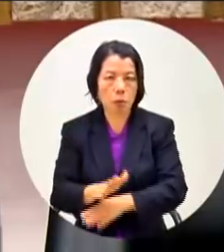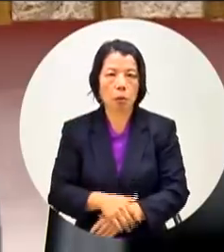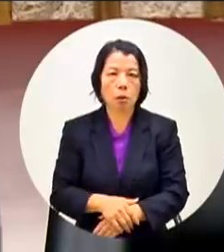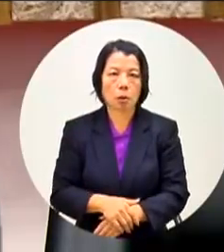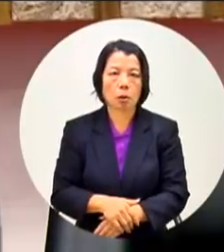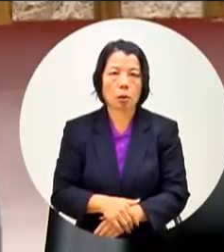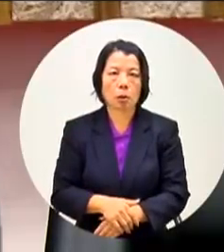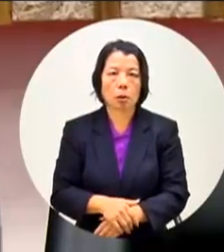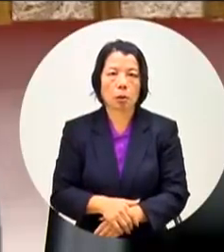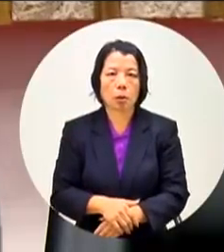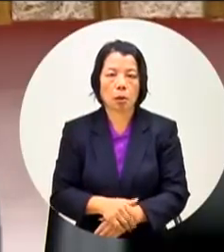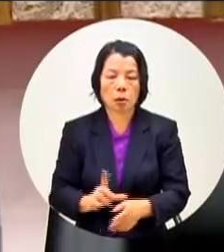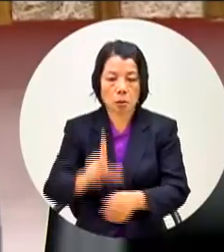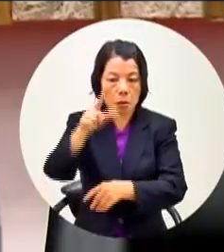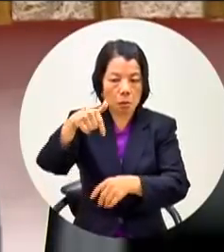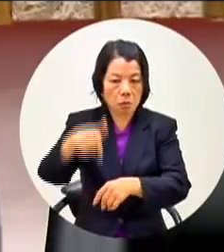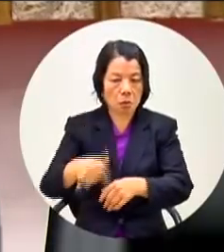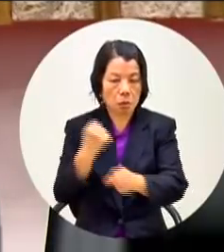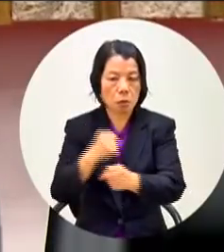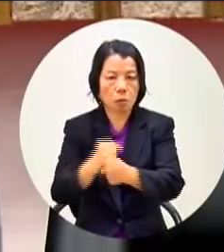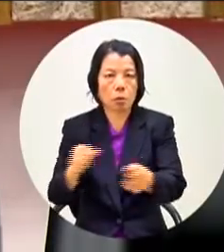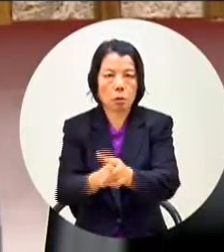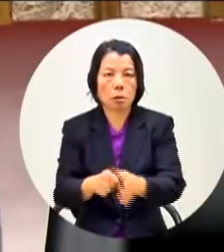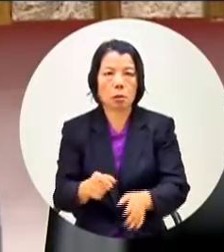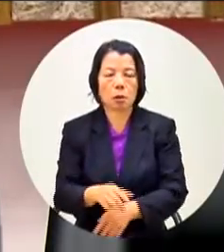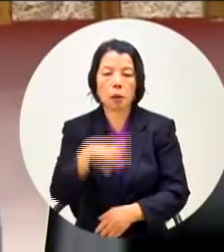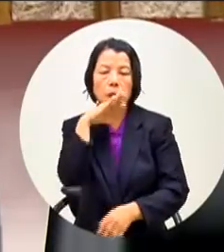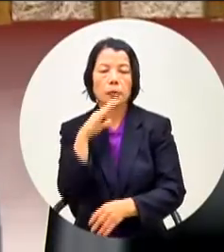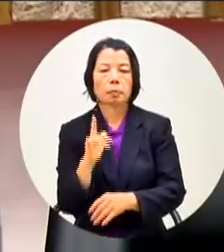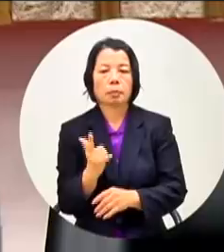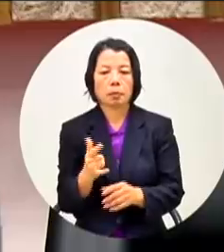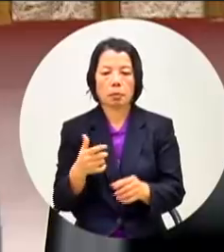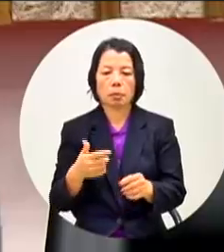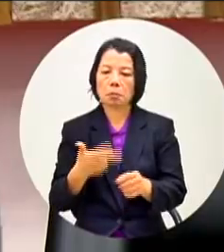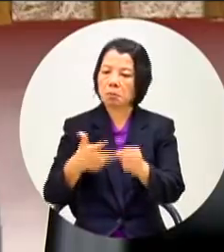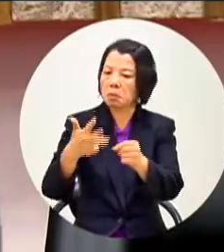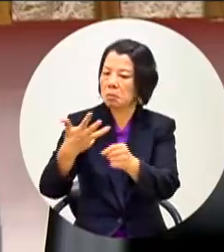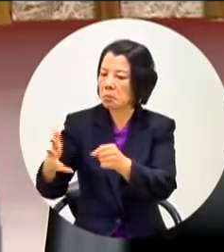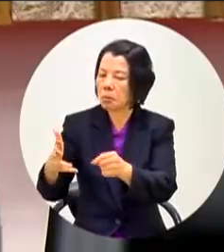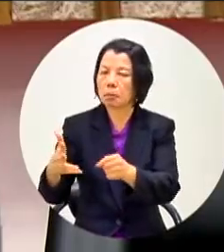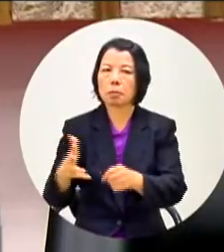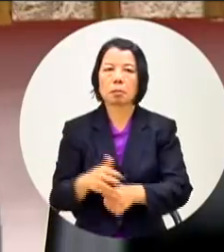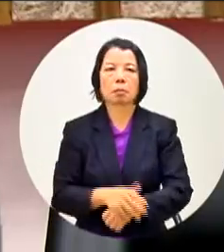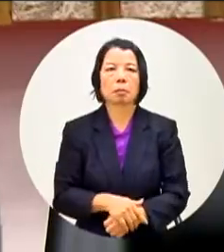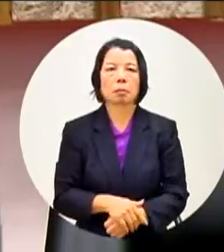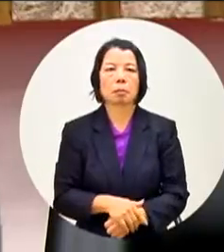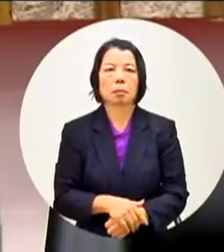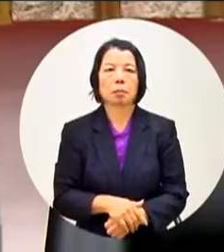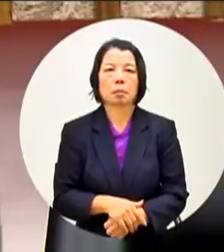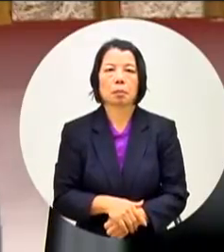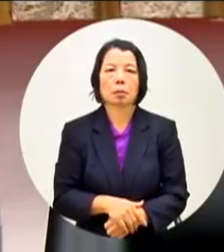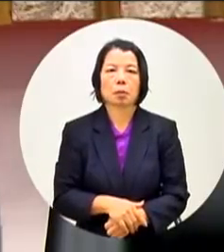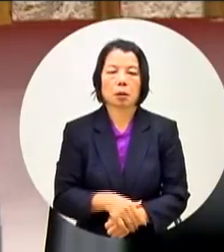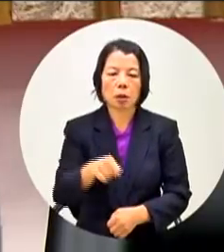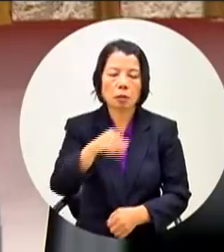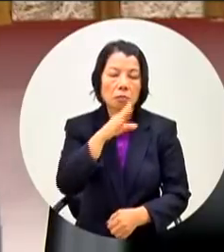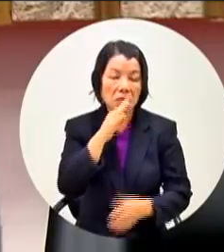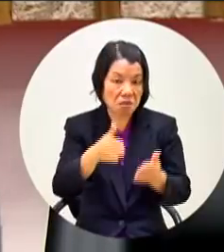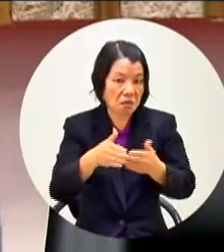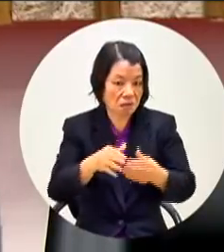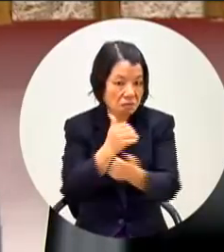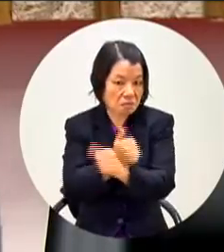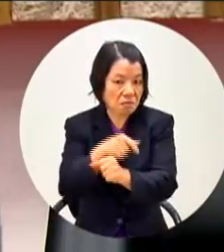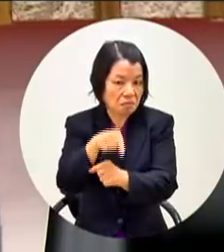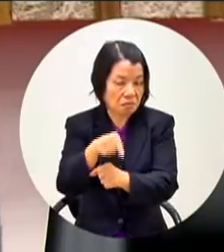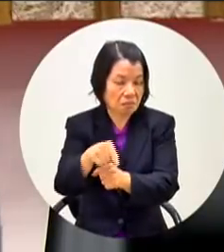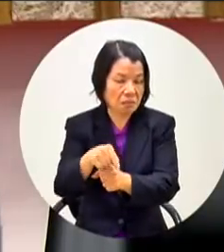少要等7到8分钟，好，至少7到8分钟。所以这一点是不是要考量？还有呢，有时候也会